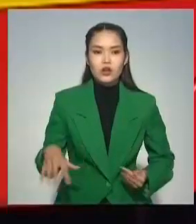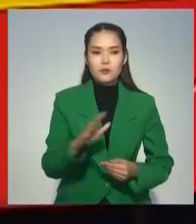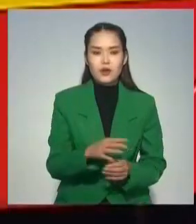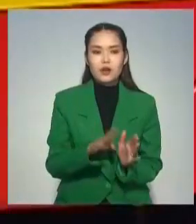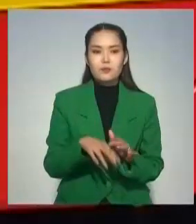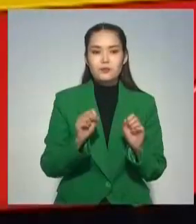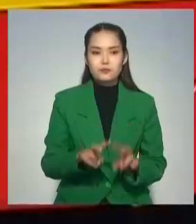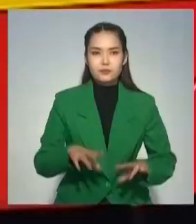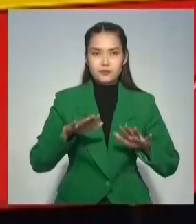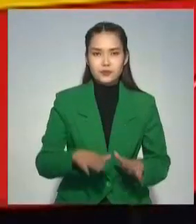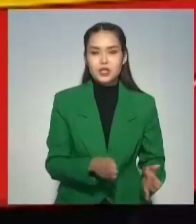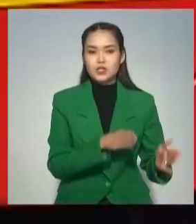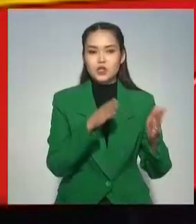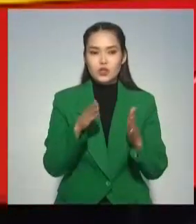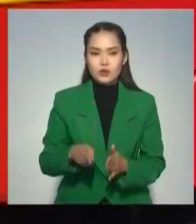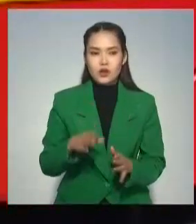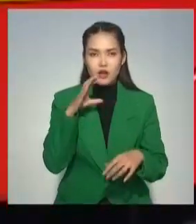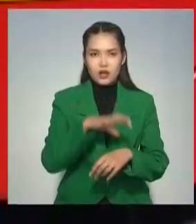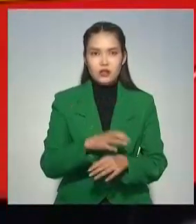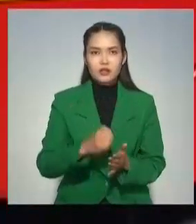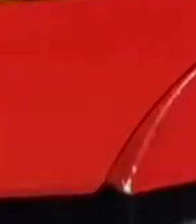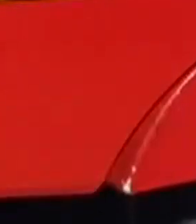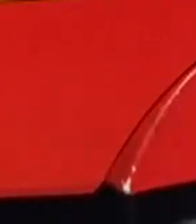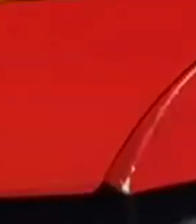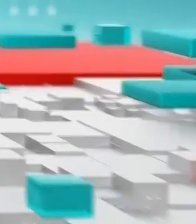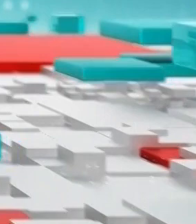шеккендер жоқ. Өрттің себебі анықталды.